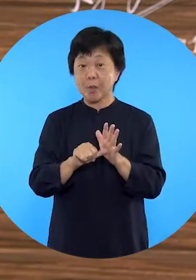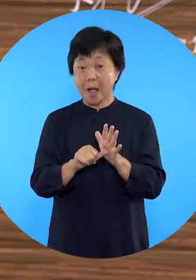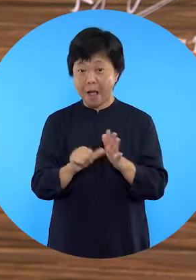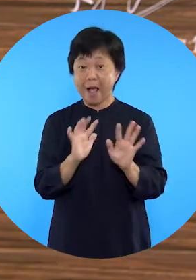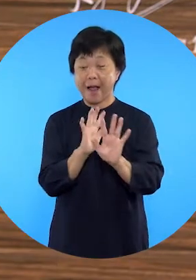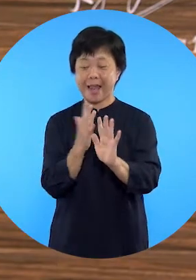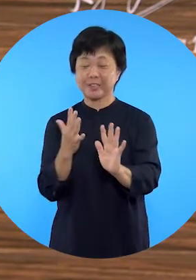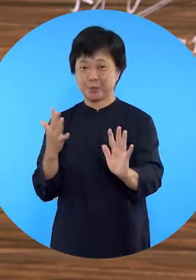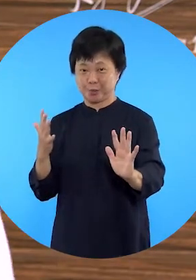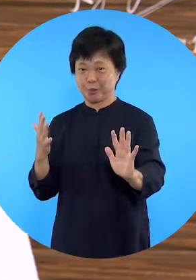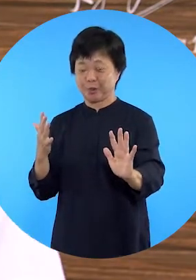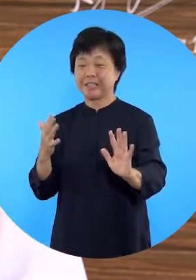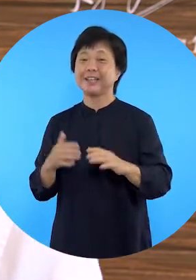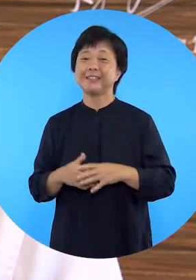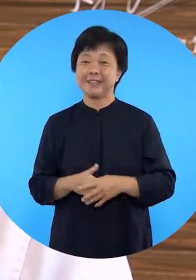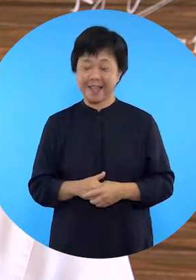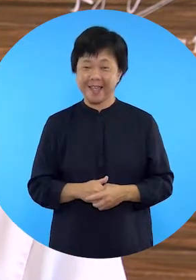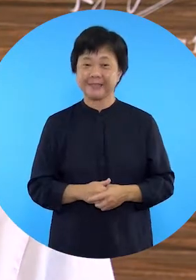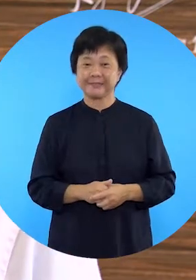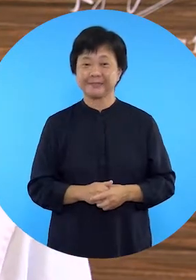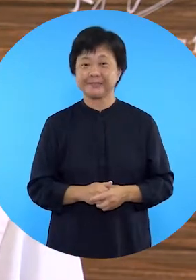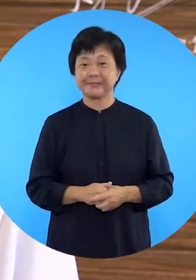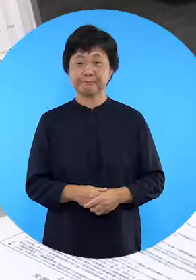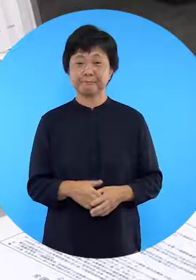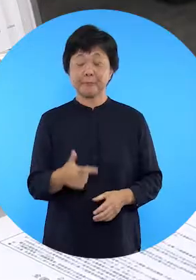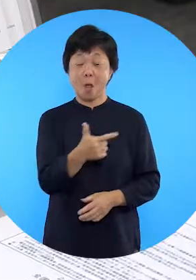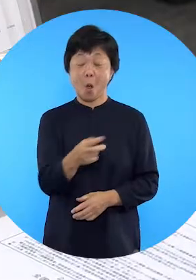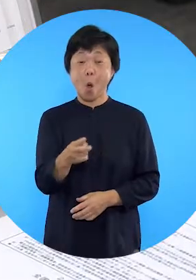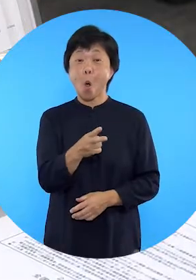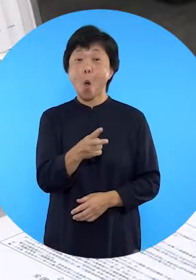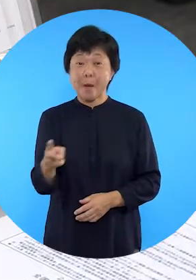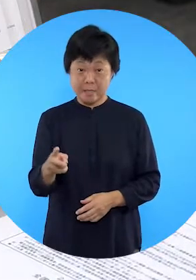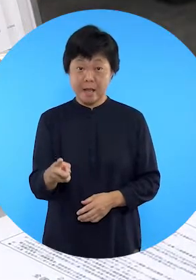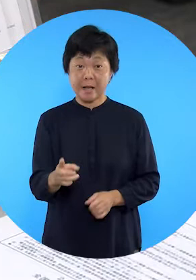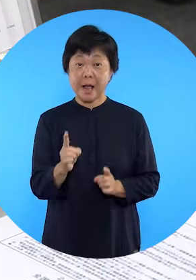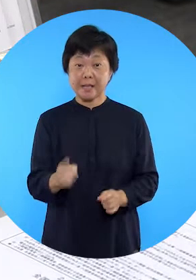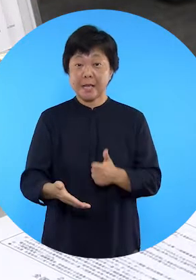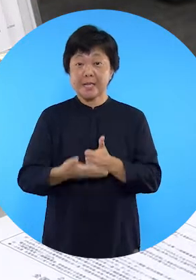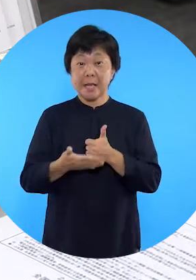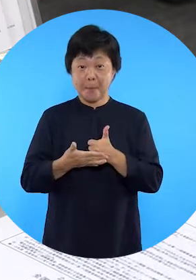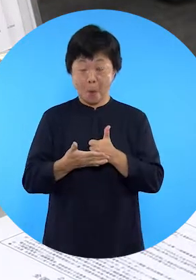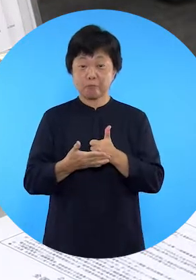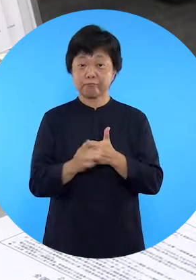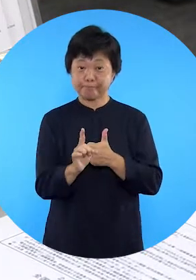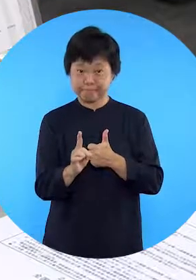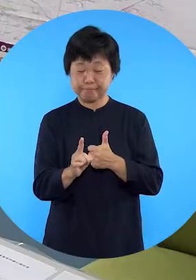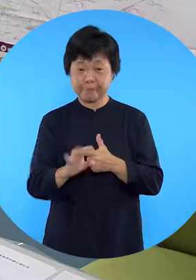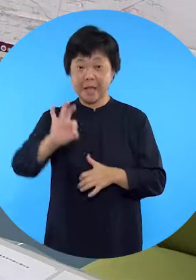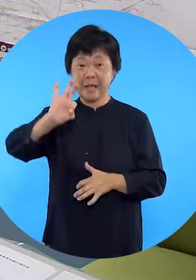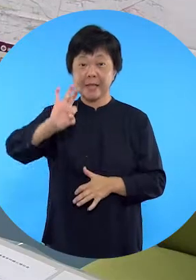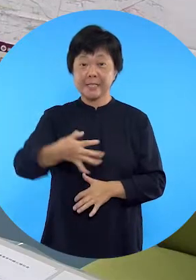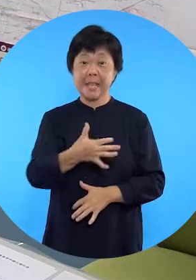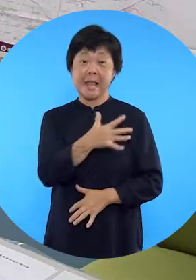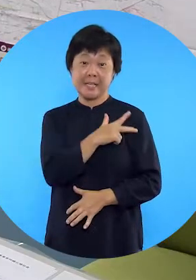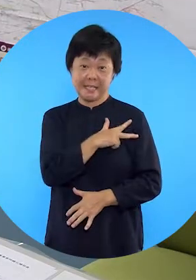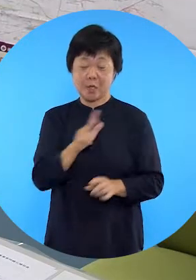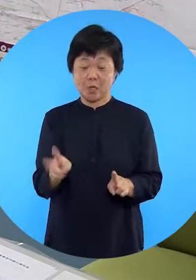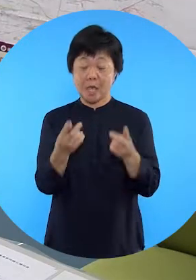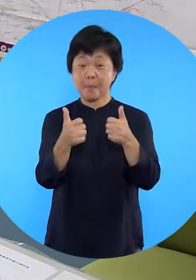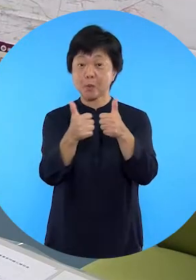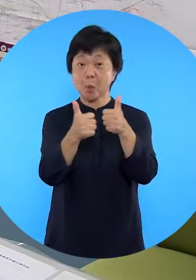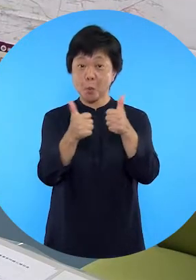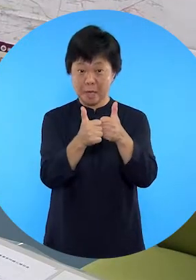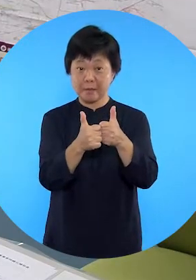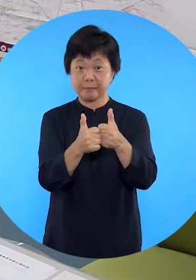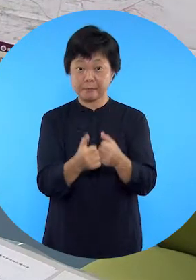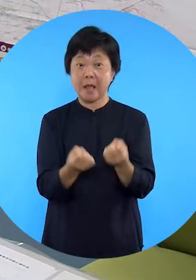からバーッと並ぶような感じになっております。 大場さんが練馬サポで活用したのが、税理士による専門